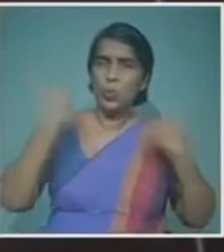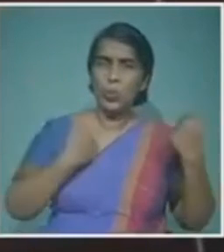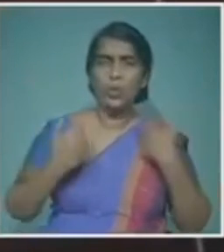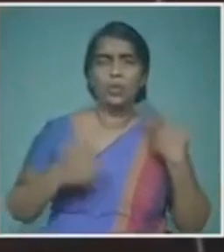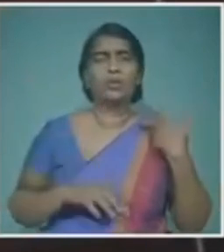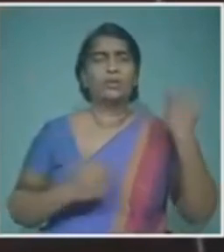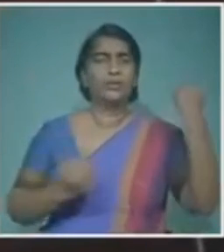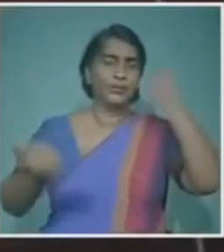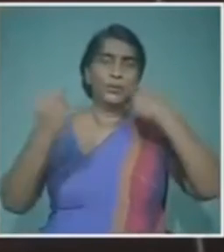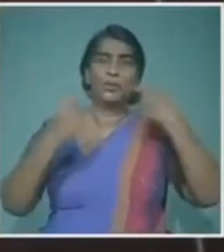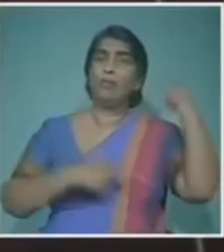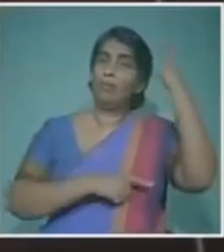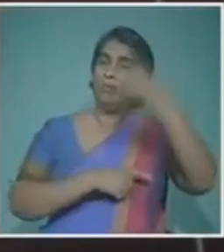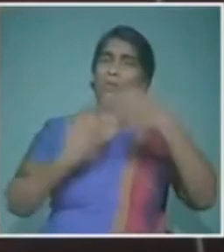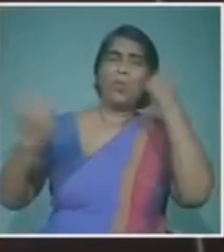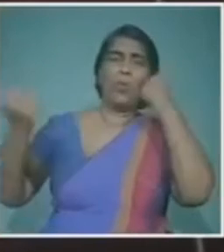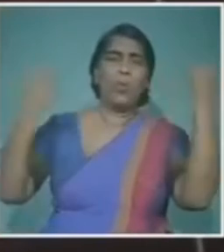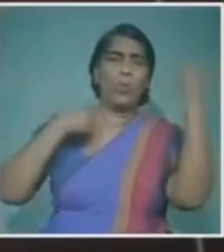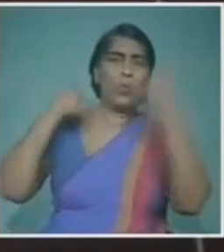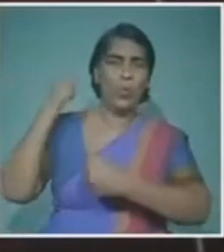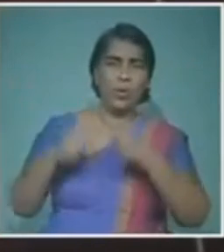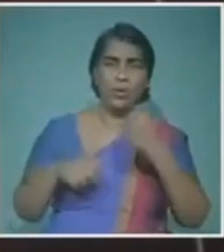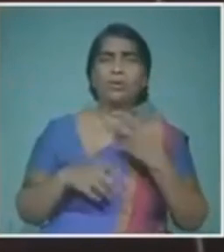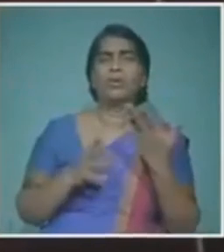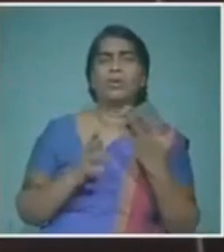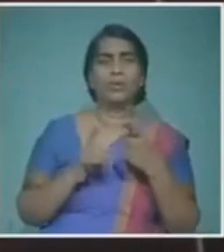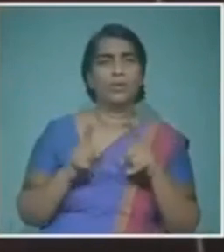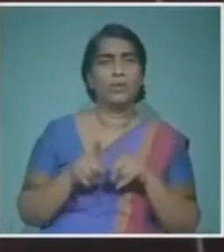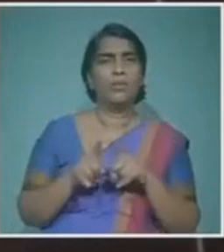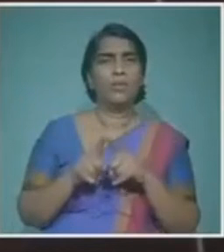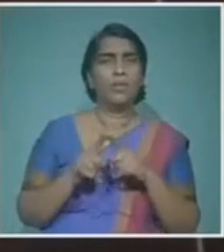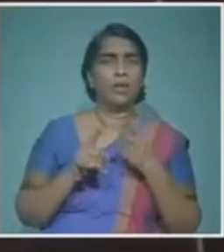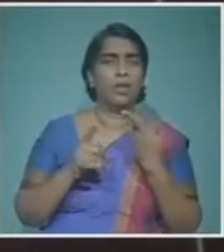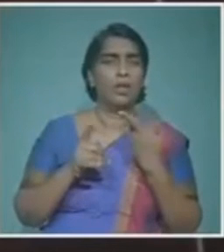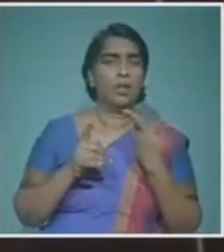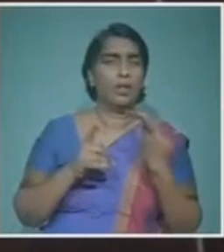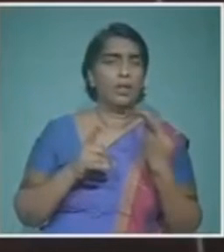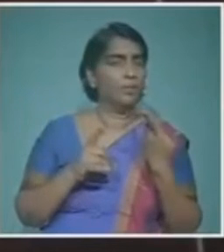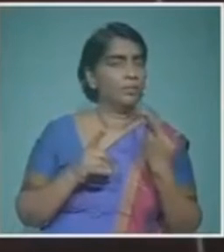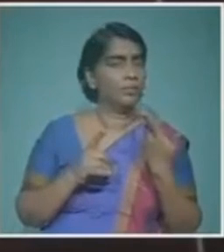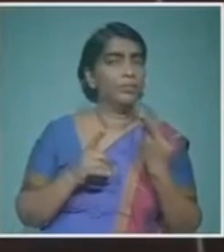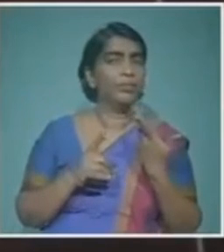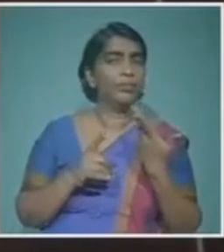சௌமியமூர்த்தி தொண்டமான ஐயா அவர்கள் தெளிவா சொல்லியிருக்காரு, தமிழன் என்று சொல்லறா தலைநிமிர்ந்து நில்லறான்.